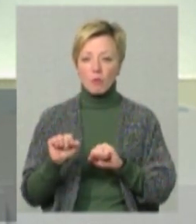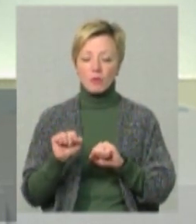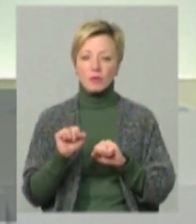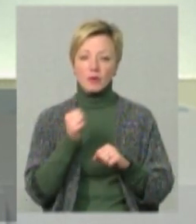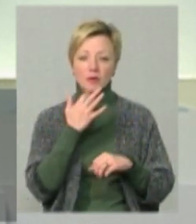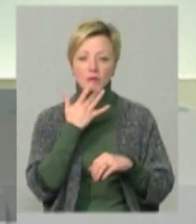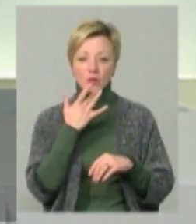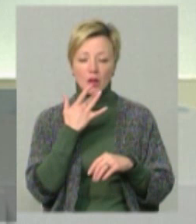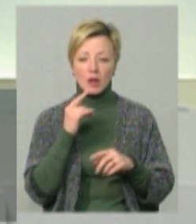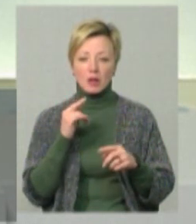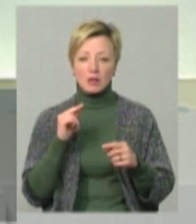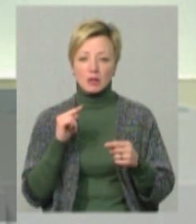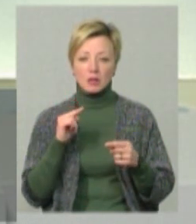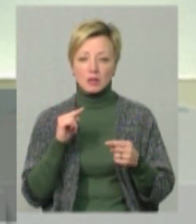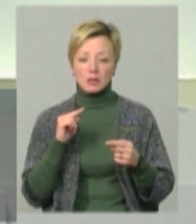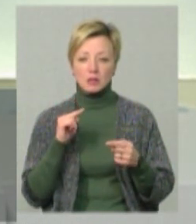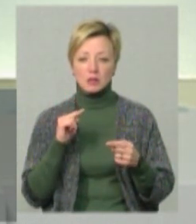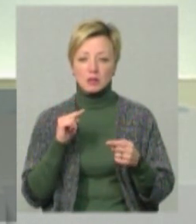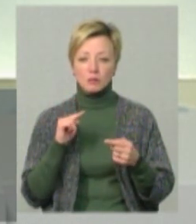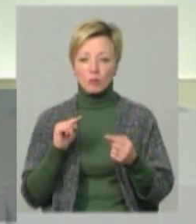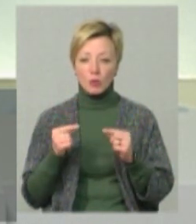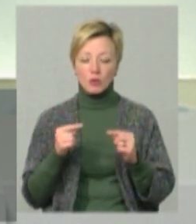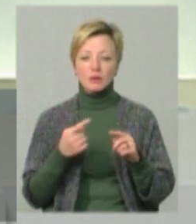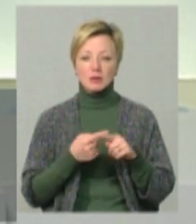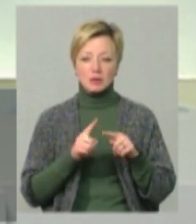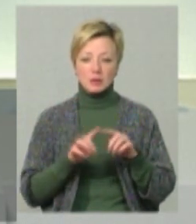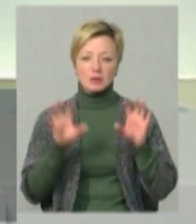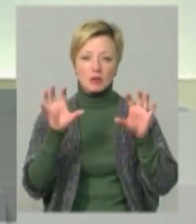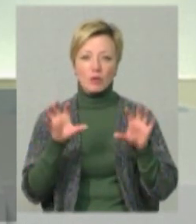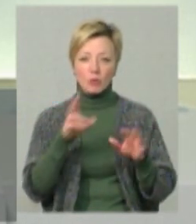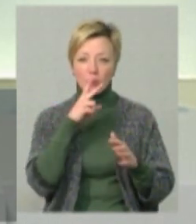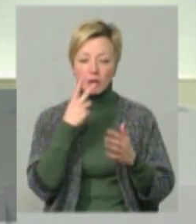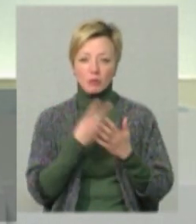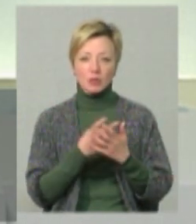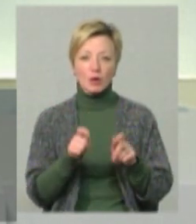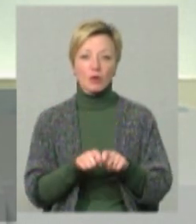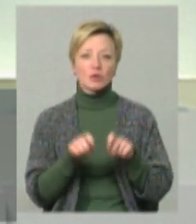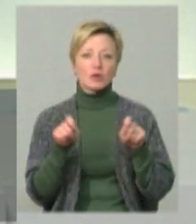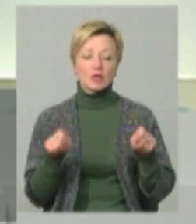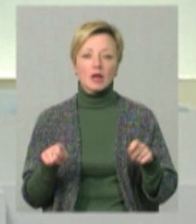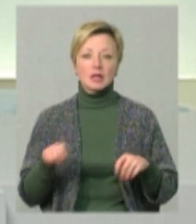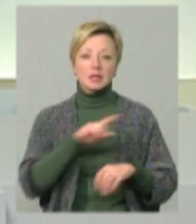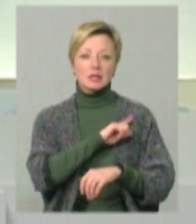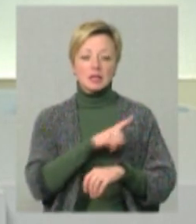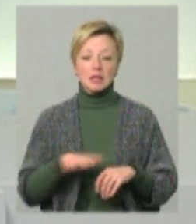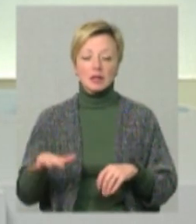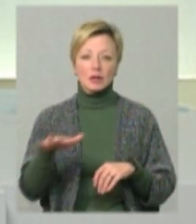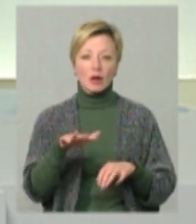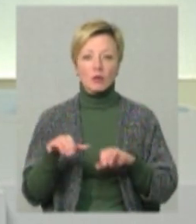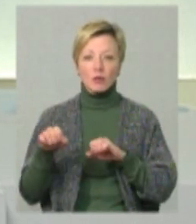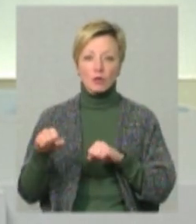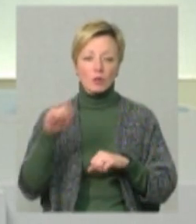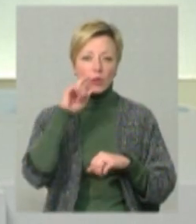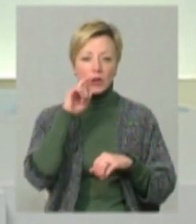національний спротив, і цим законом передбачено розгортання сил територіальної оборони по Україні, в